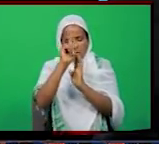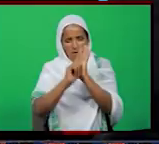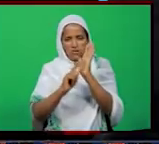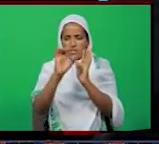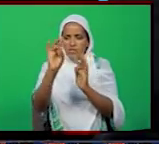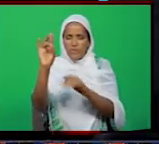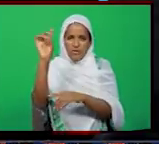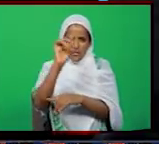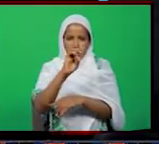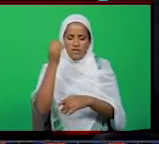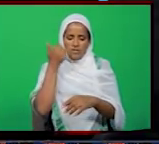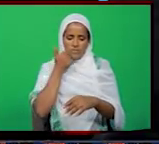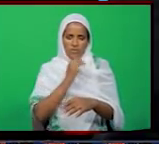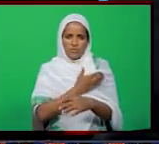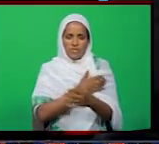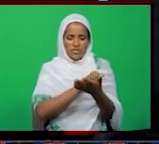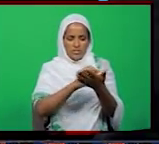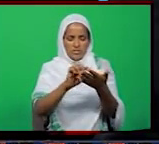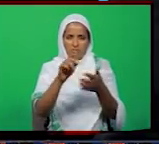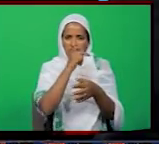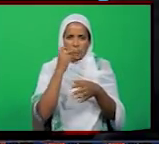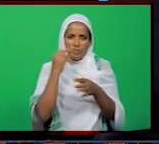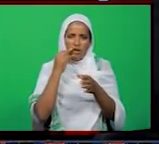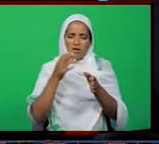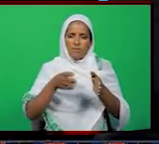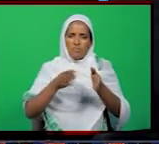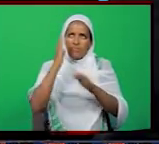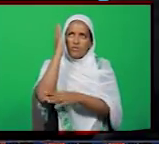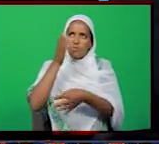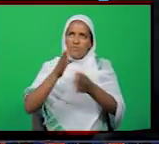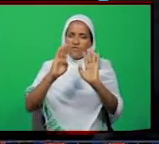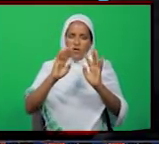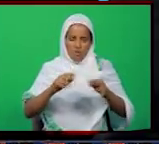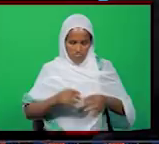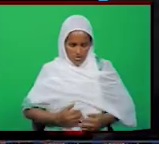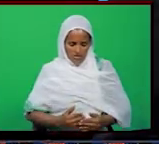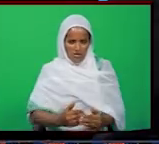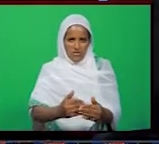ቀን እመቤታችን በፈቃድ አምላክ ተጸነሰች።